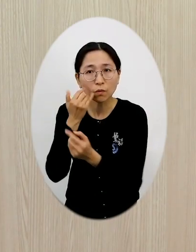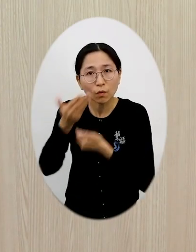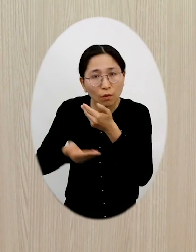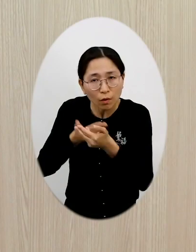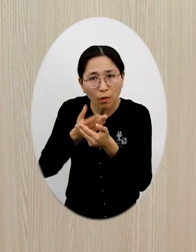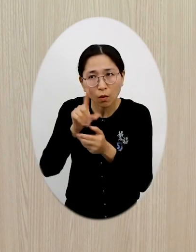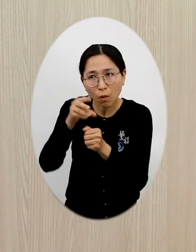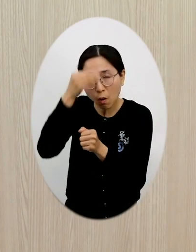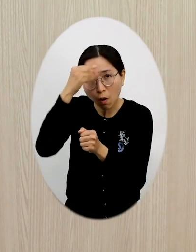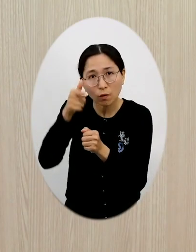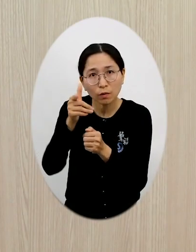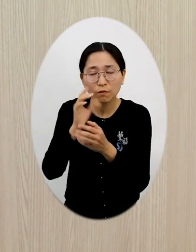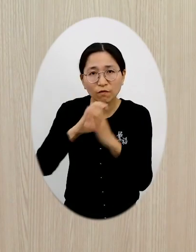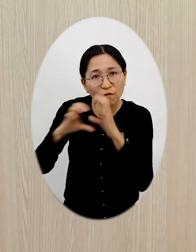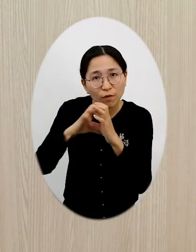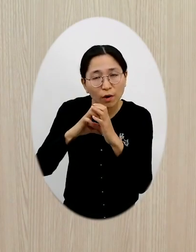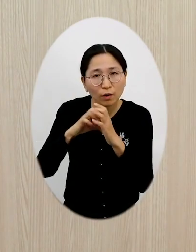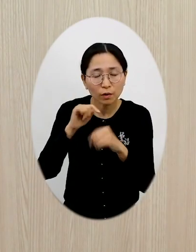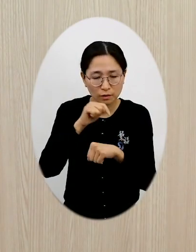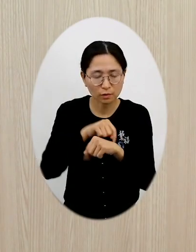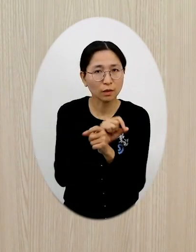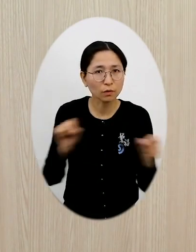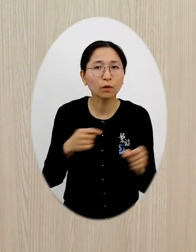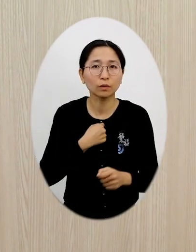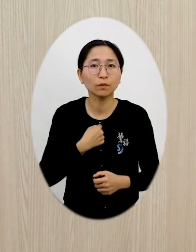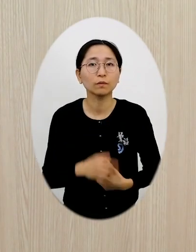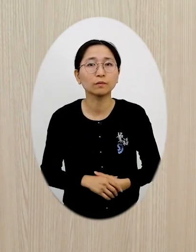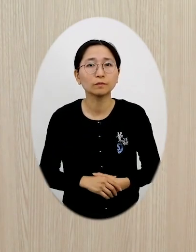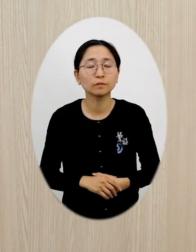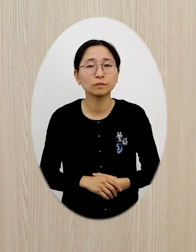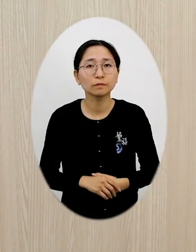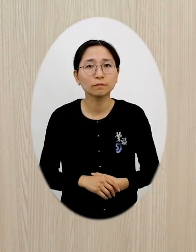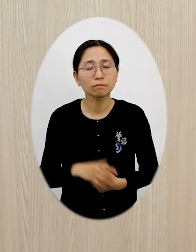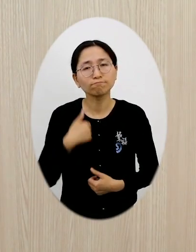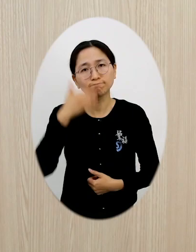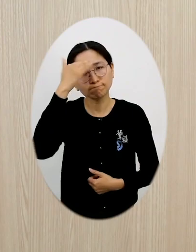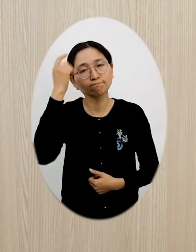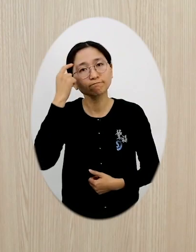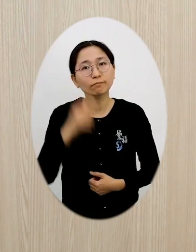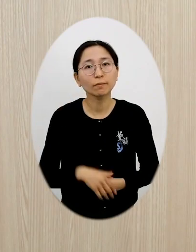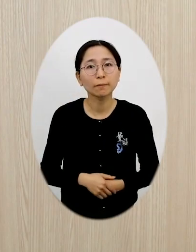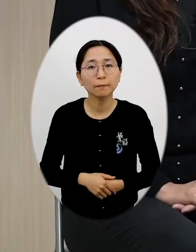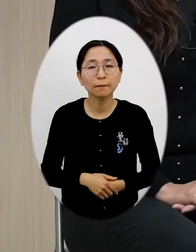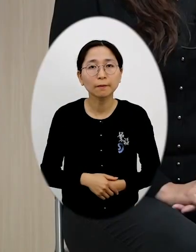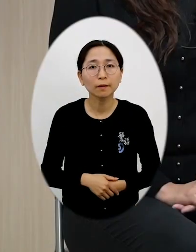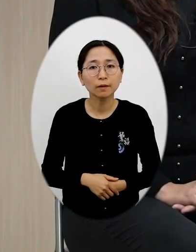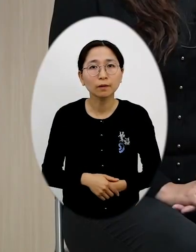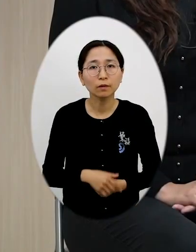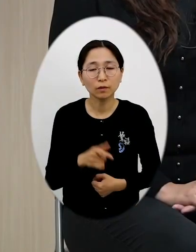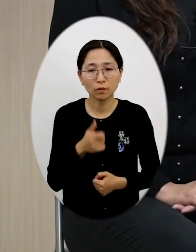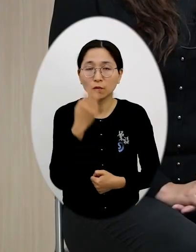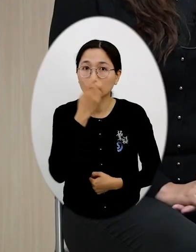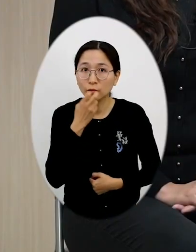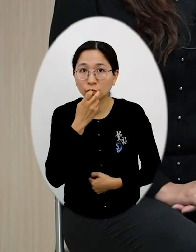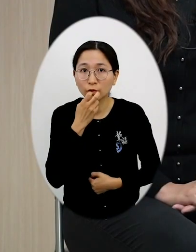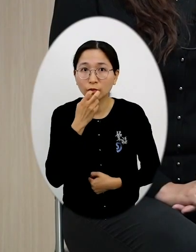同嘅農人去相處，學下佢哋嘅溝通方法，呢個先係最長時間。 嗯哼，咁我都明白嘅。咁如果但係